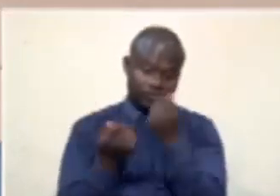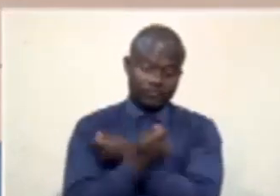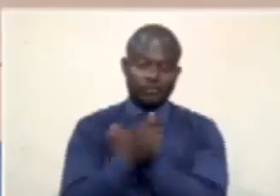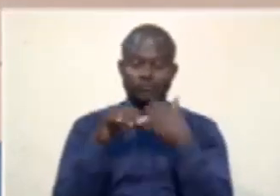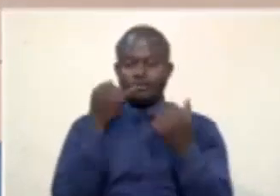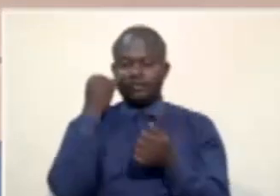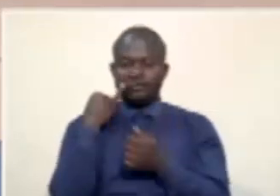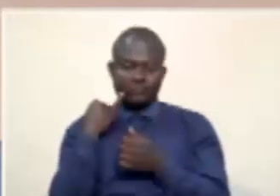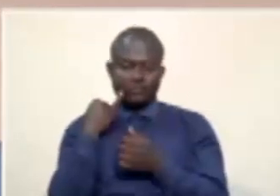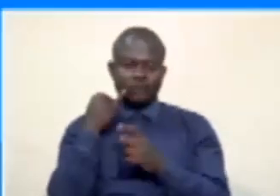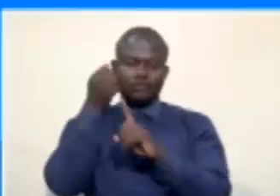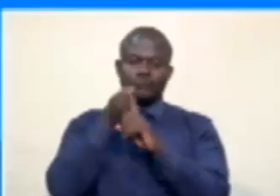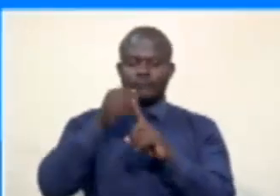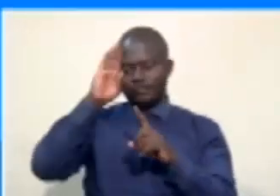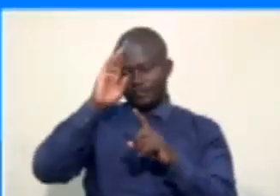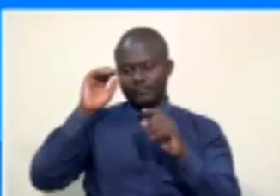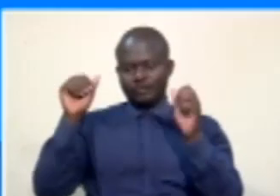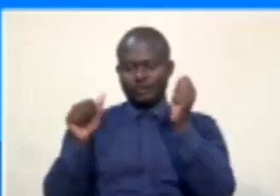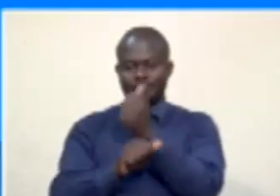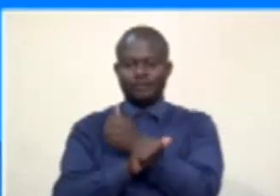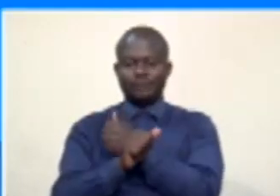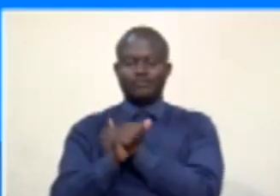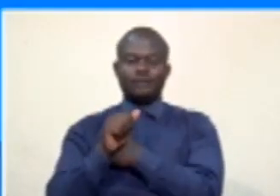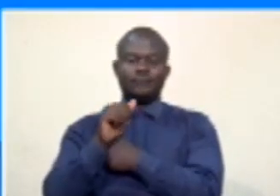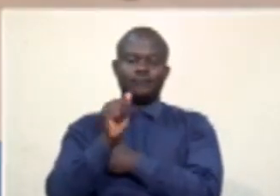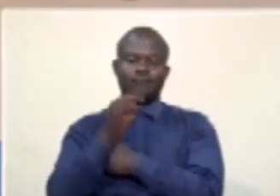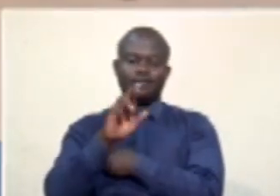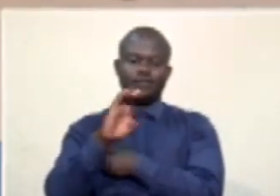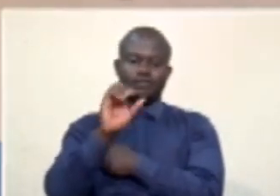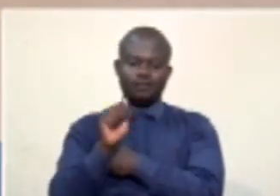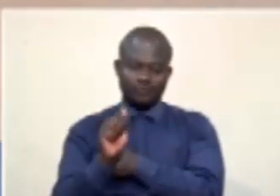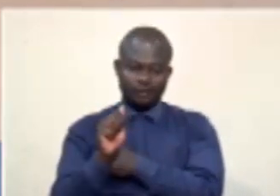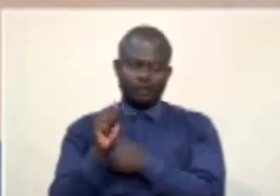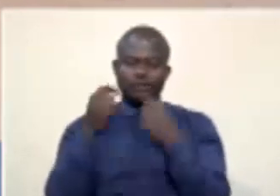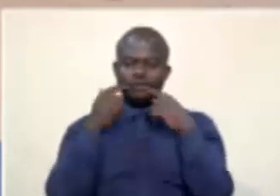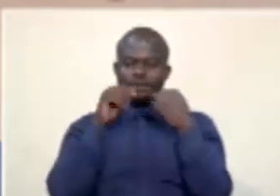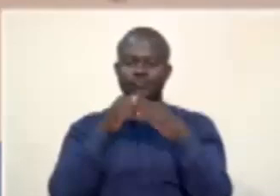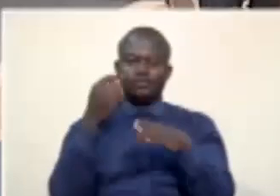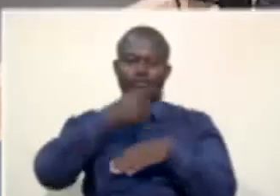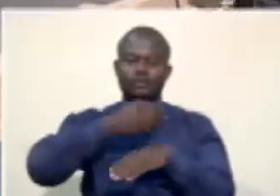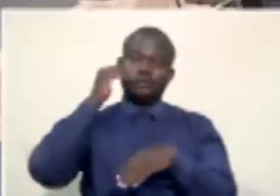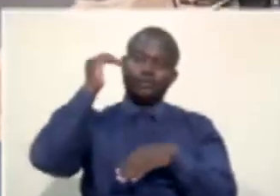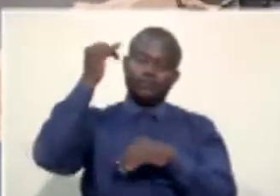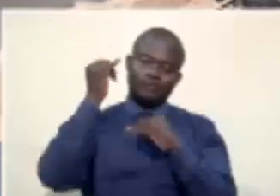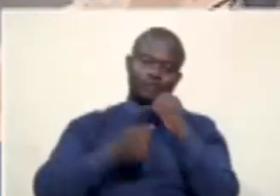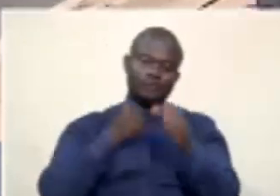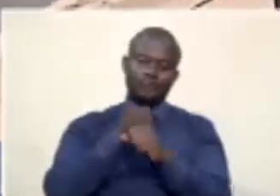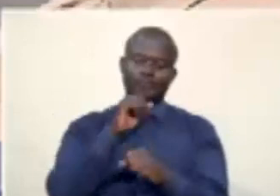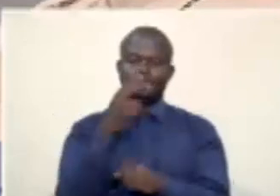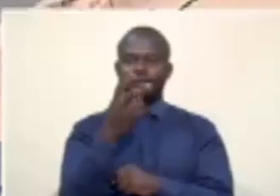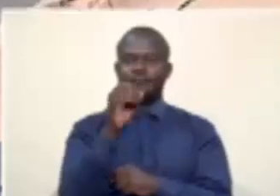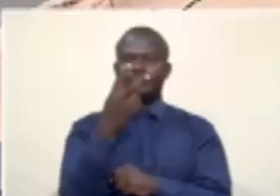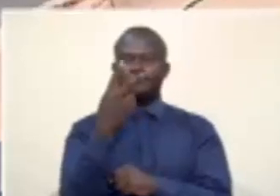ubukana. Umuvugizi wa polisi wungirije Chief Superintendent Africa Apollo avuga ko muri iyi minsi mikuru soza umwaka wa